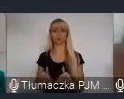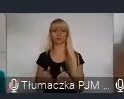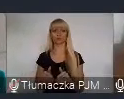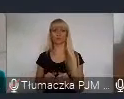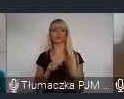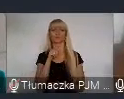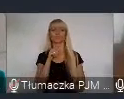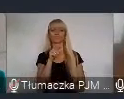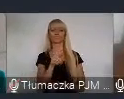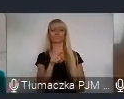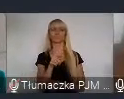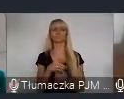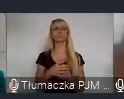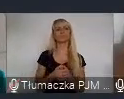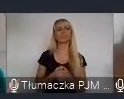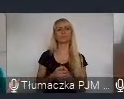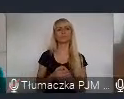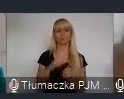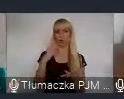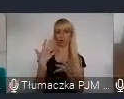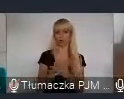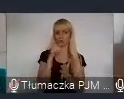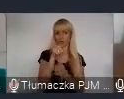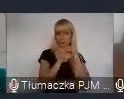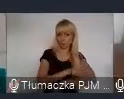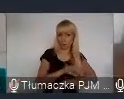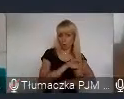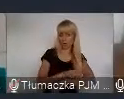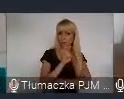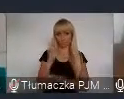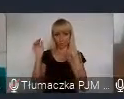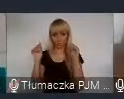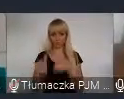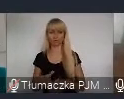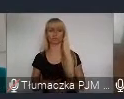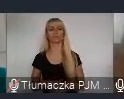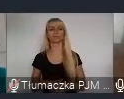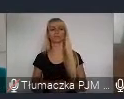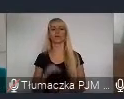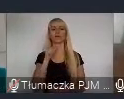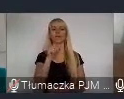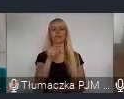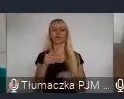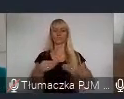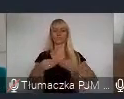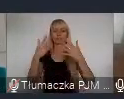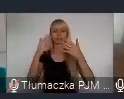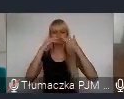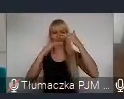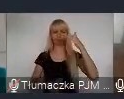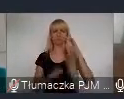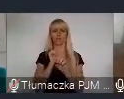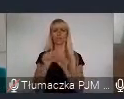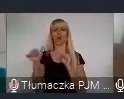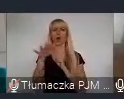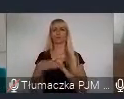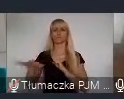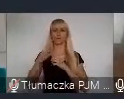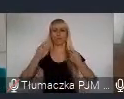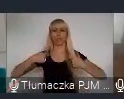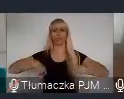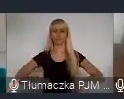dostępność formalna. I tutaj pomocą jest nam definicja obszary wiejskie, więc są to, rzecz jasna, co do